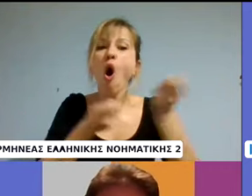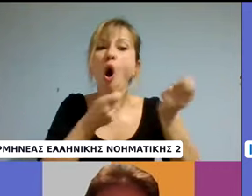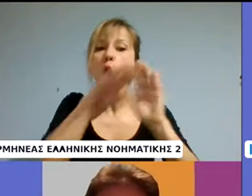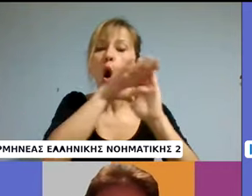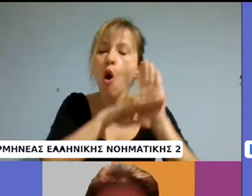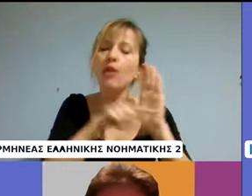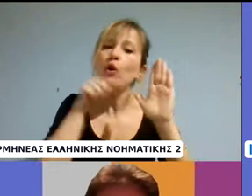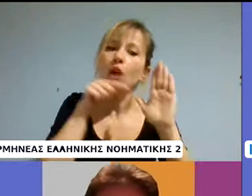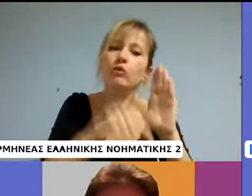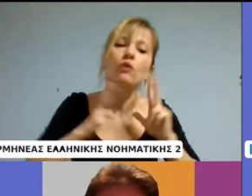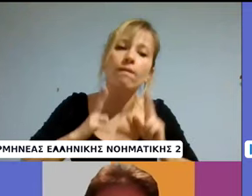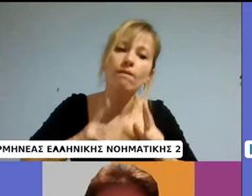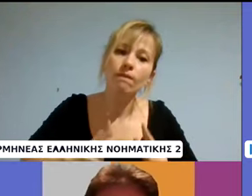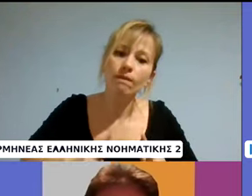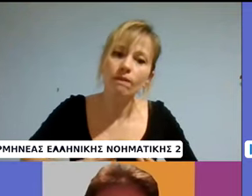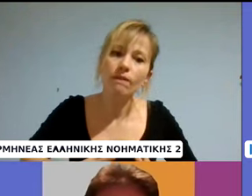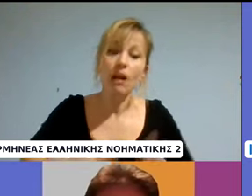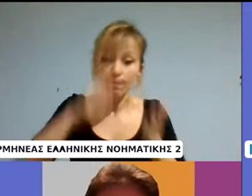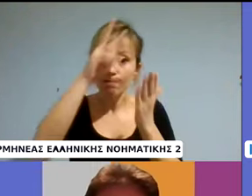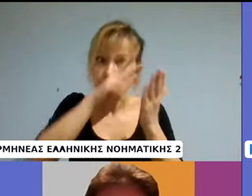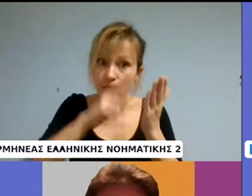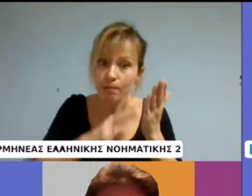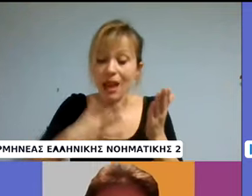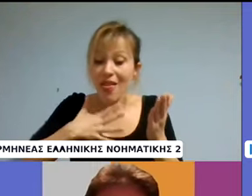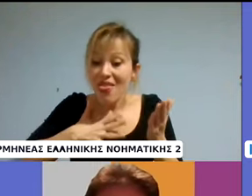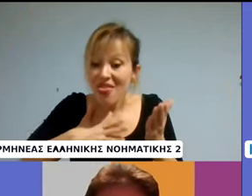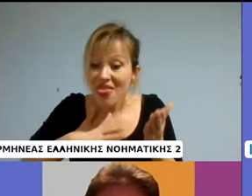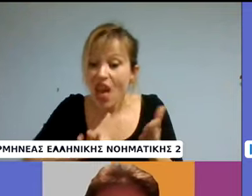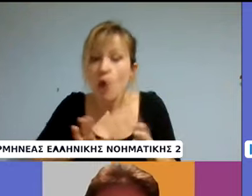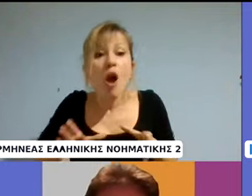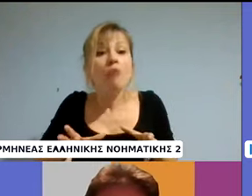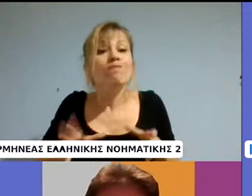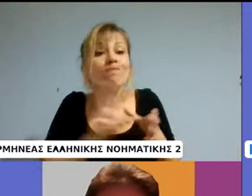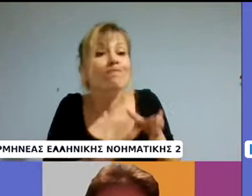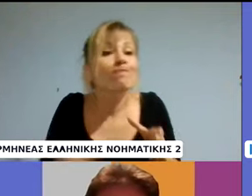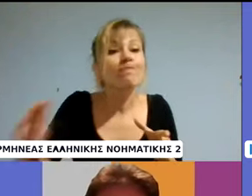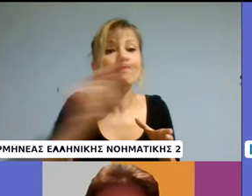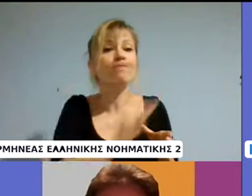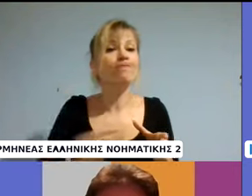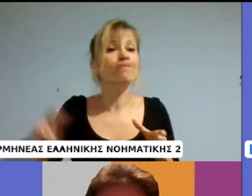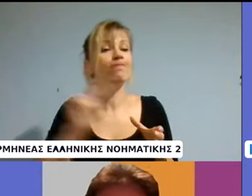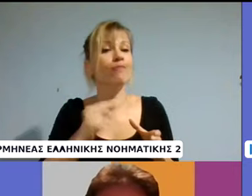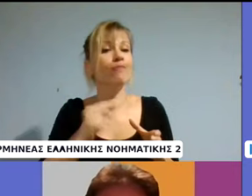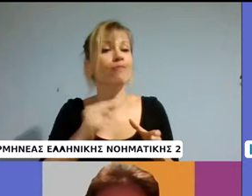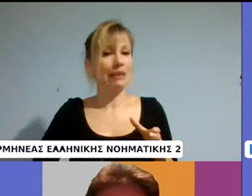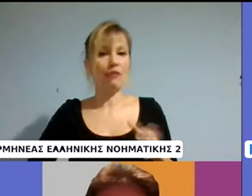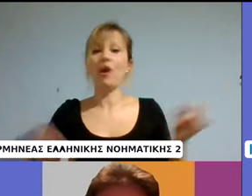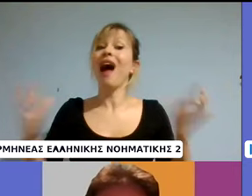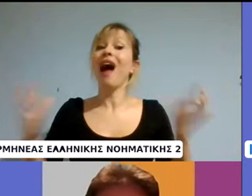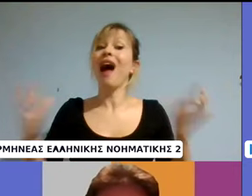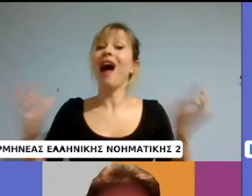στην κατεύθυνση να είναι πιο ομαδική αυτή η αντιμετώπιση. Δηλαδή, όταν 400